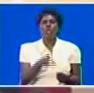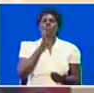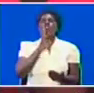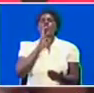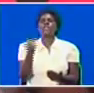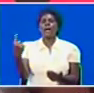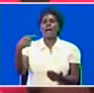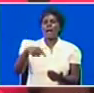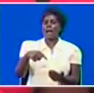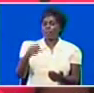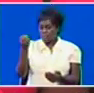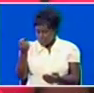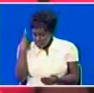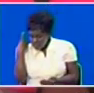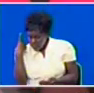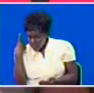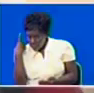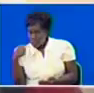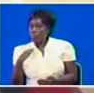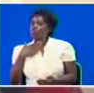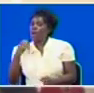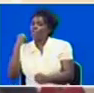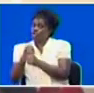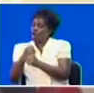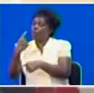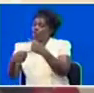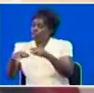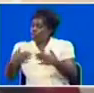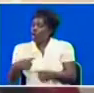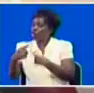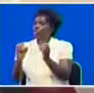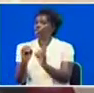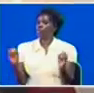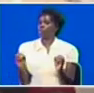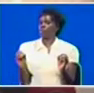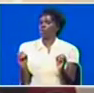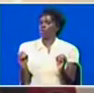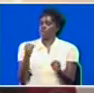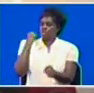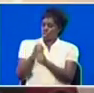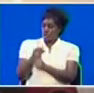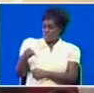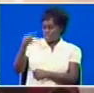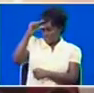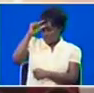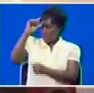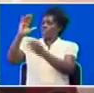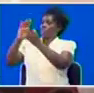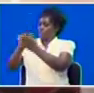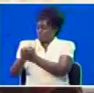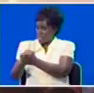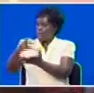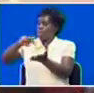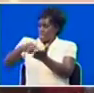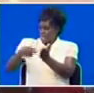paka Loitoktok. Tuko pamoja? Mungependa kazi hii endelea ama isiendelea? Na hii kazi ni ya serikali ya Jubilee. Kwa hivyo serikali